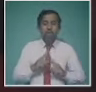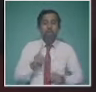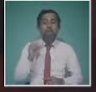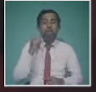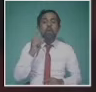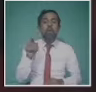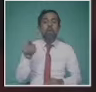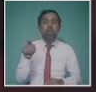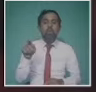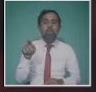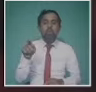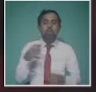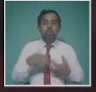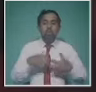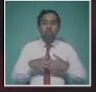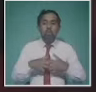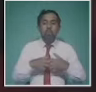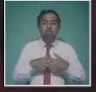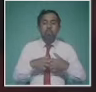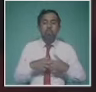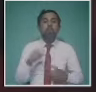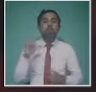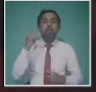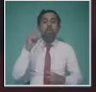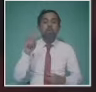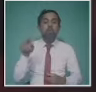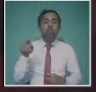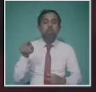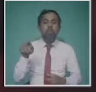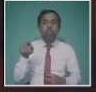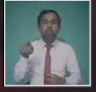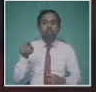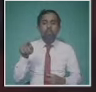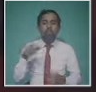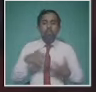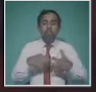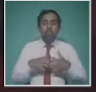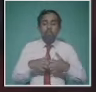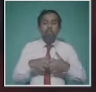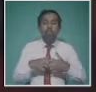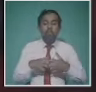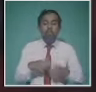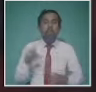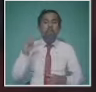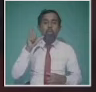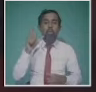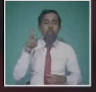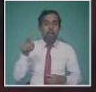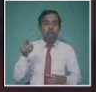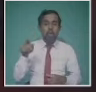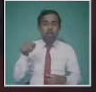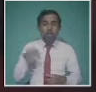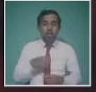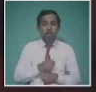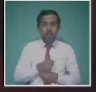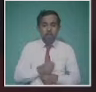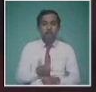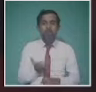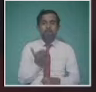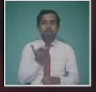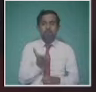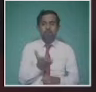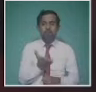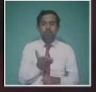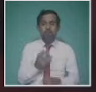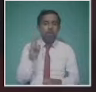තියෙන්නේ? මේ අර්බුදයේ මාතෘත්වය තියෙන්නේ කවුද? ඒ අර්බුදයේ පීතෘත්වය සහ මාතෘත්වය තියෙන අය තමයි මේ ආණ්ඩු